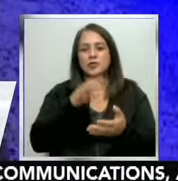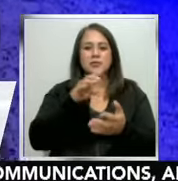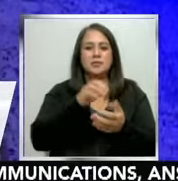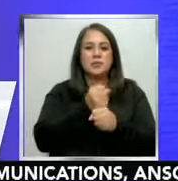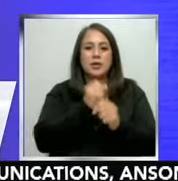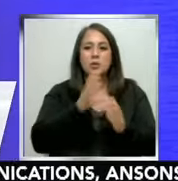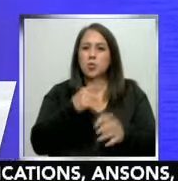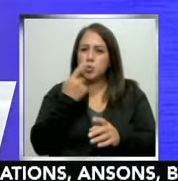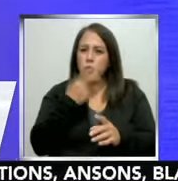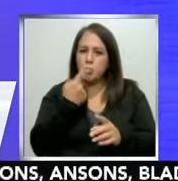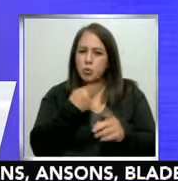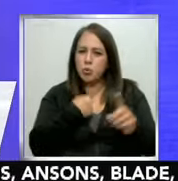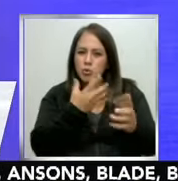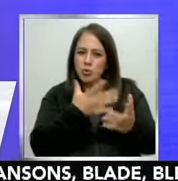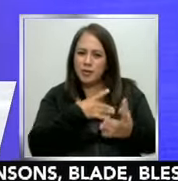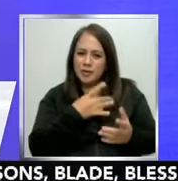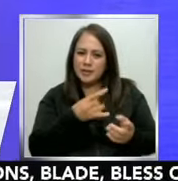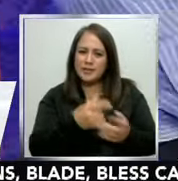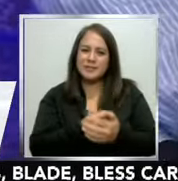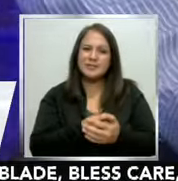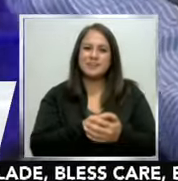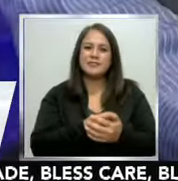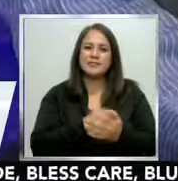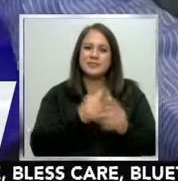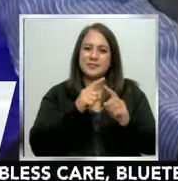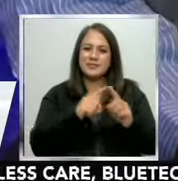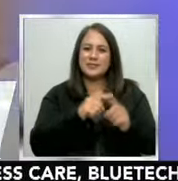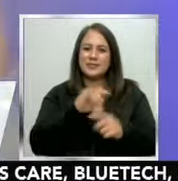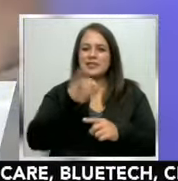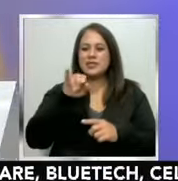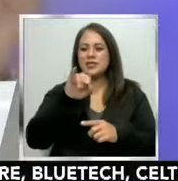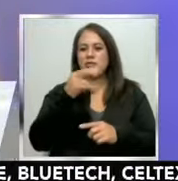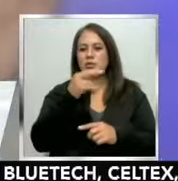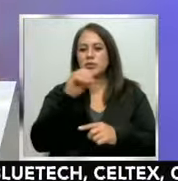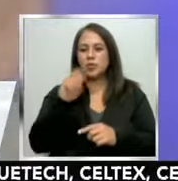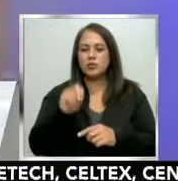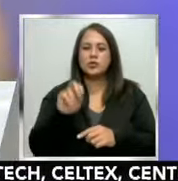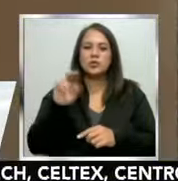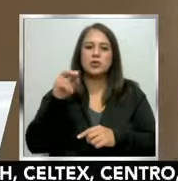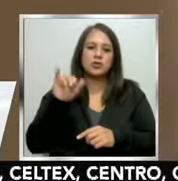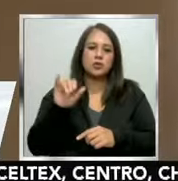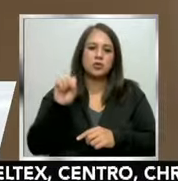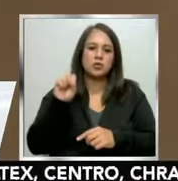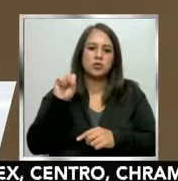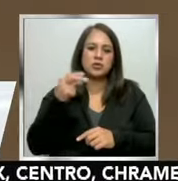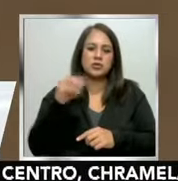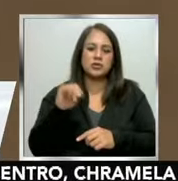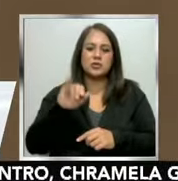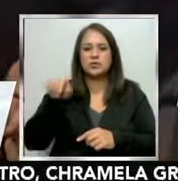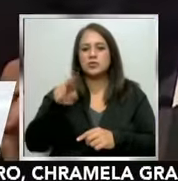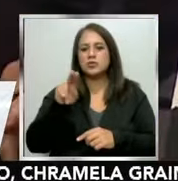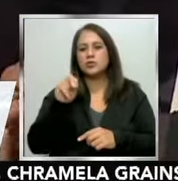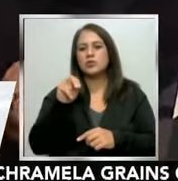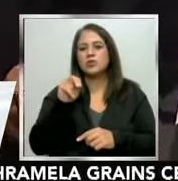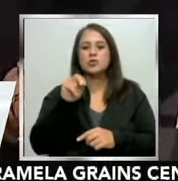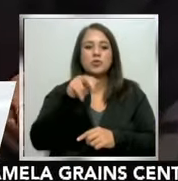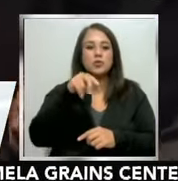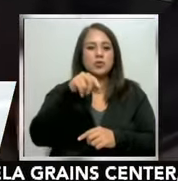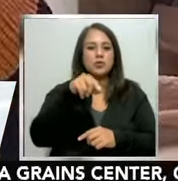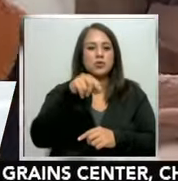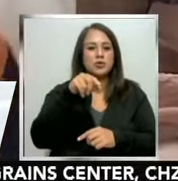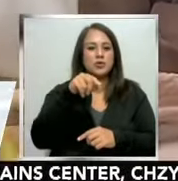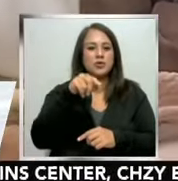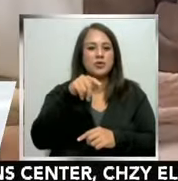Hyun Suk, Jihoon, Yoshi, Jungkyu, Yoon Jae Hyuk,